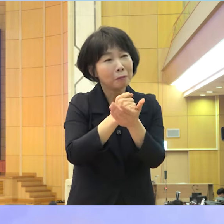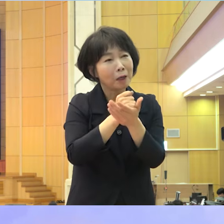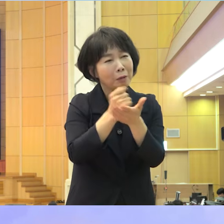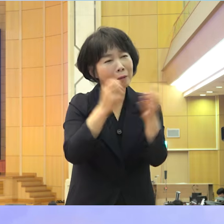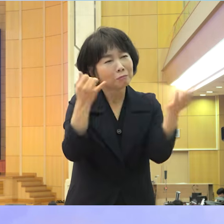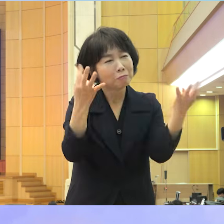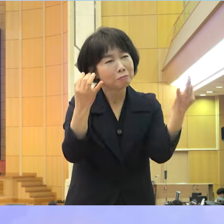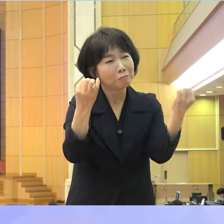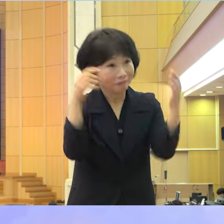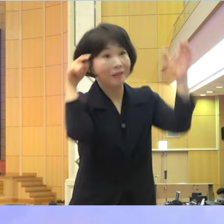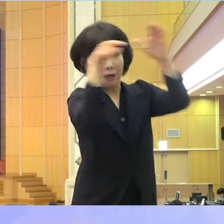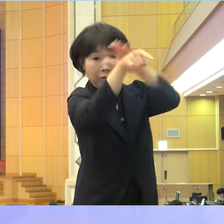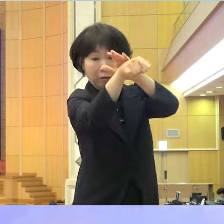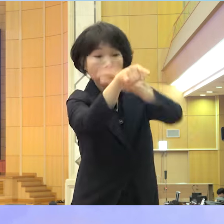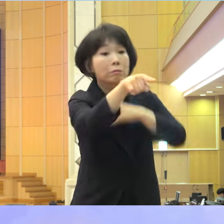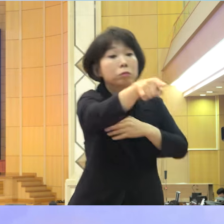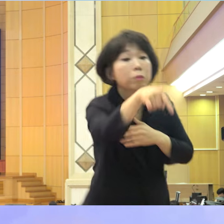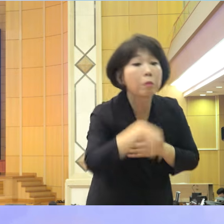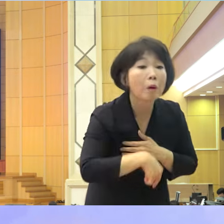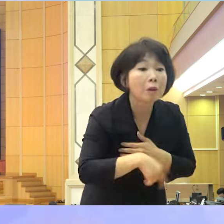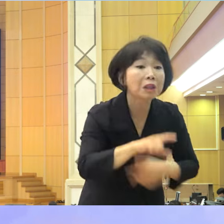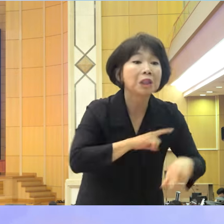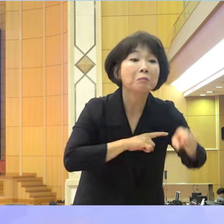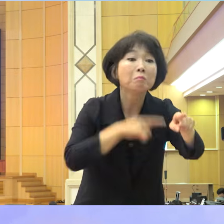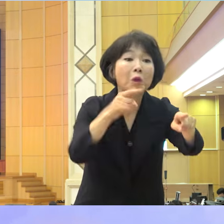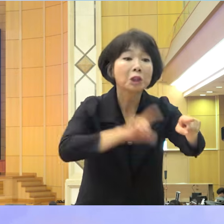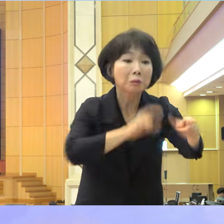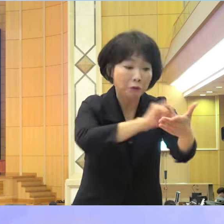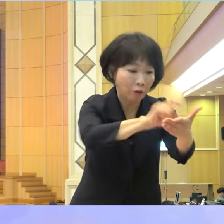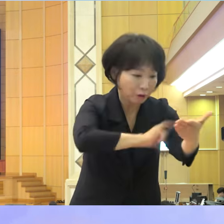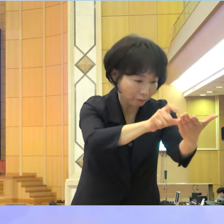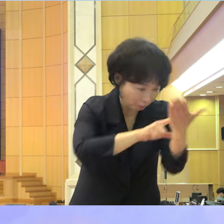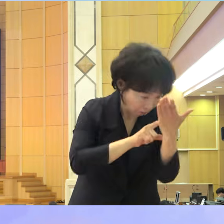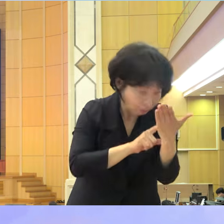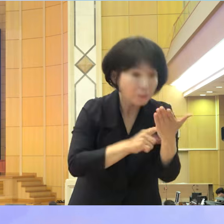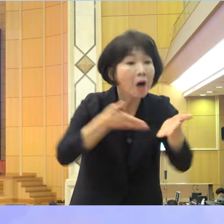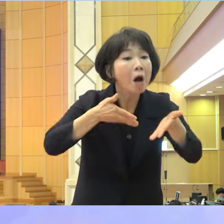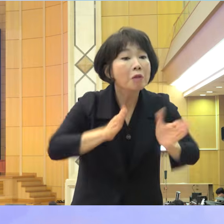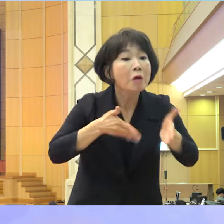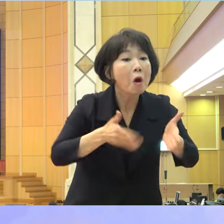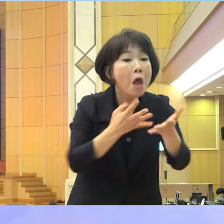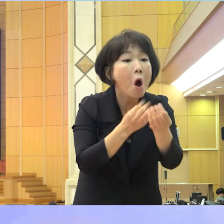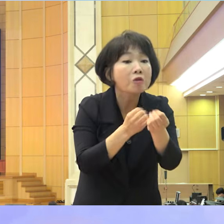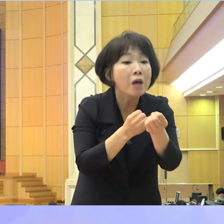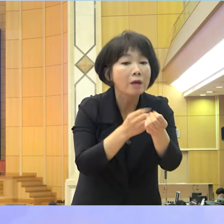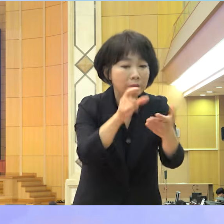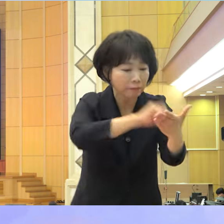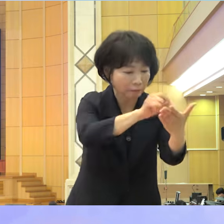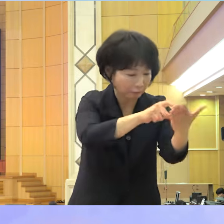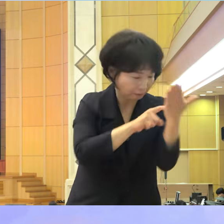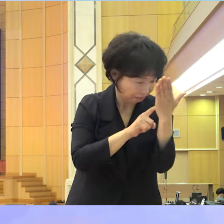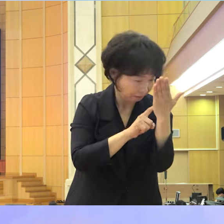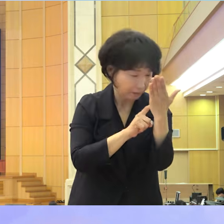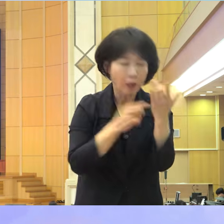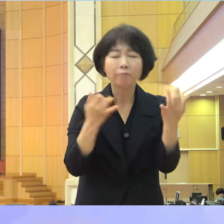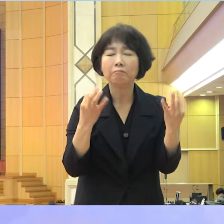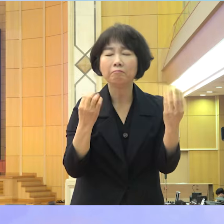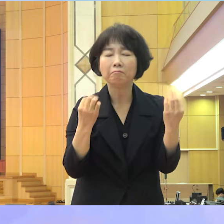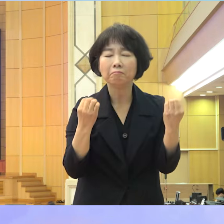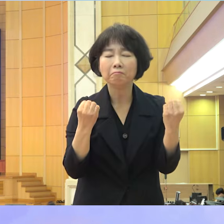사주팔자는 이거잖아요. 이름 그리고 생년월일, 그럼 사주팔자가 다 나와.